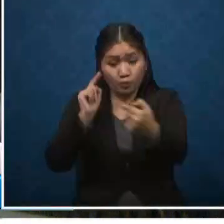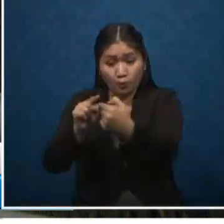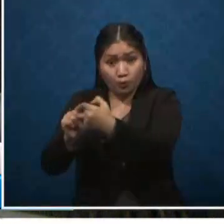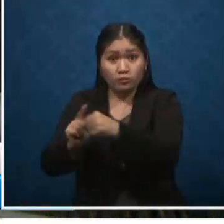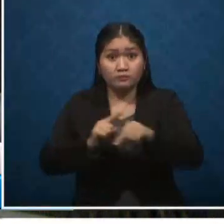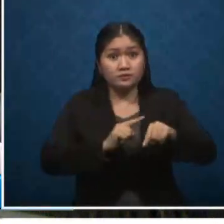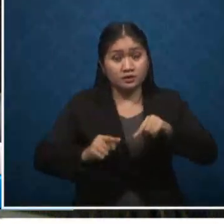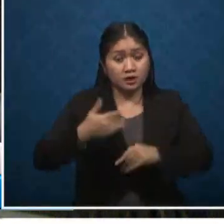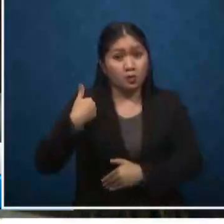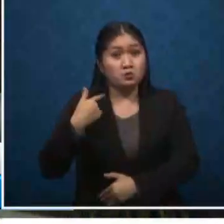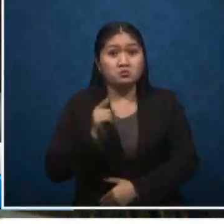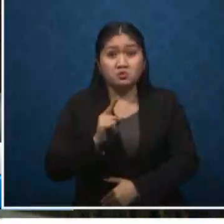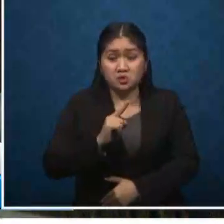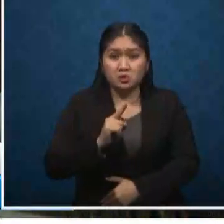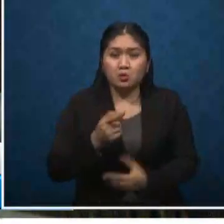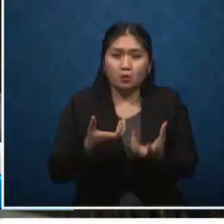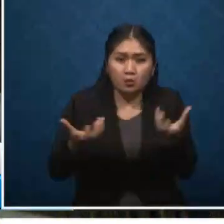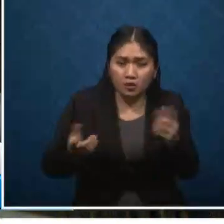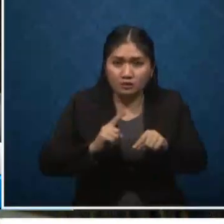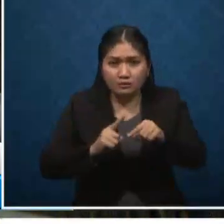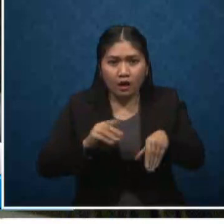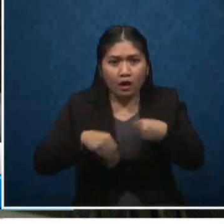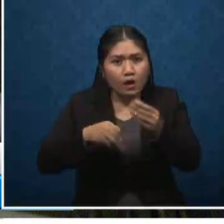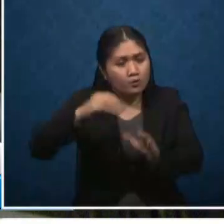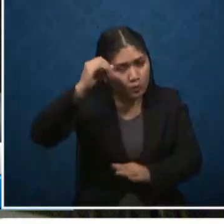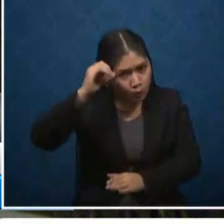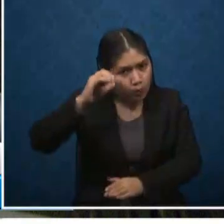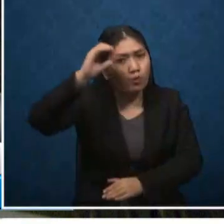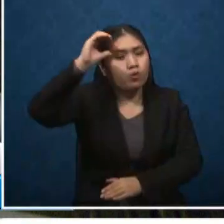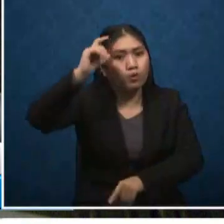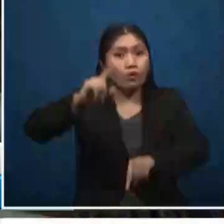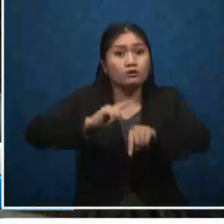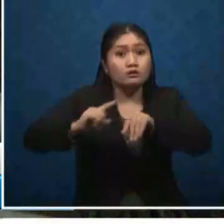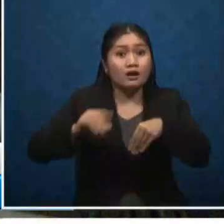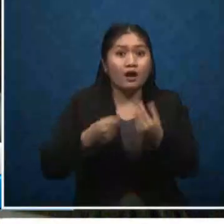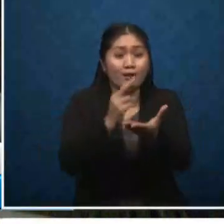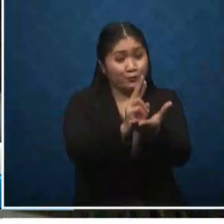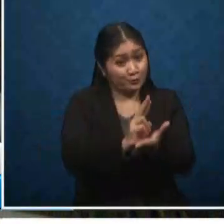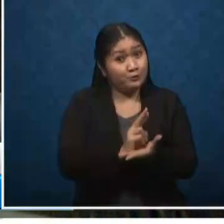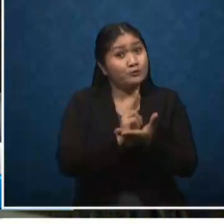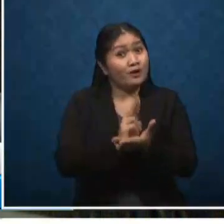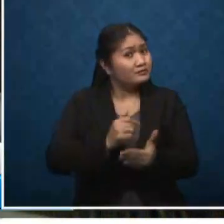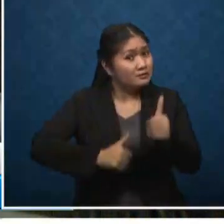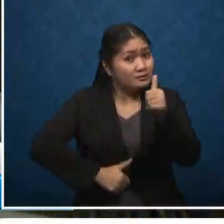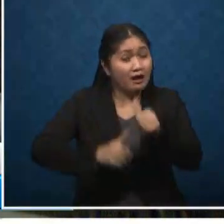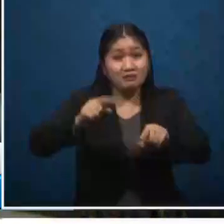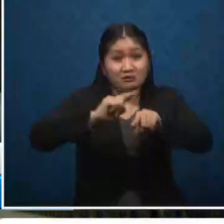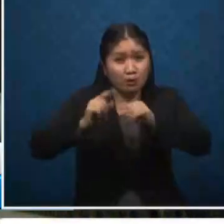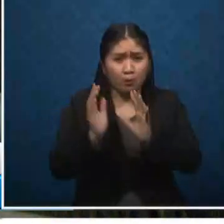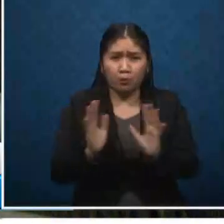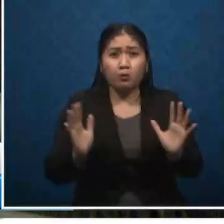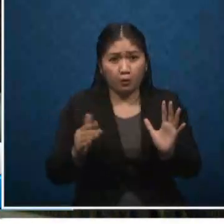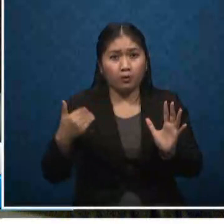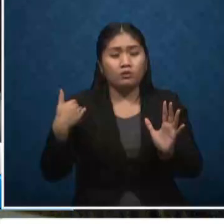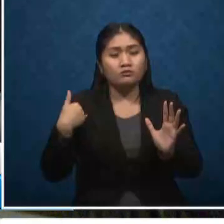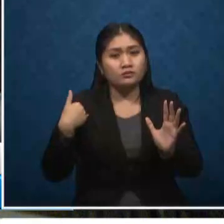บอกว่าเรามีสื่อนะที่จะให้ความรู้ต่างๆเยอะแยะแล้วเราก็ได้รับรางวัลชนะเลิศมากมายอะไรต่างๆ